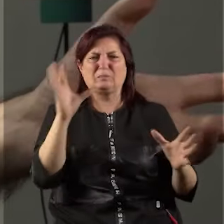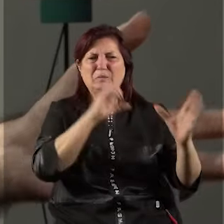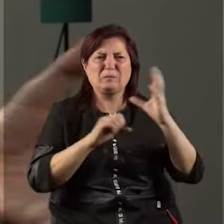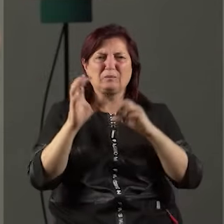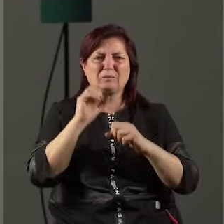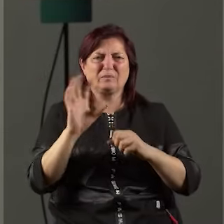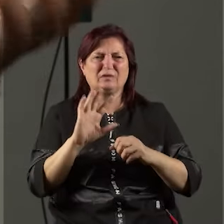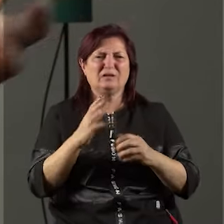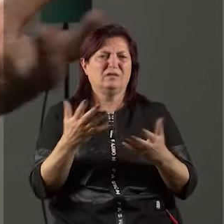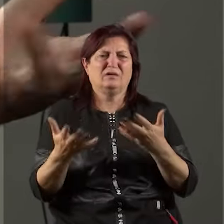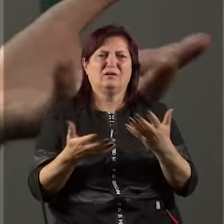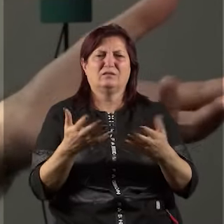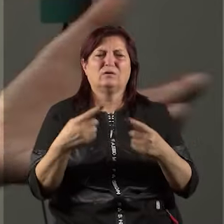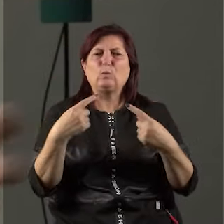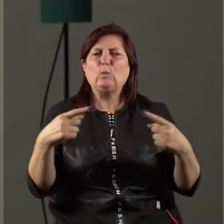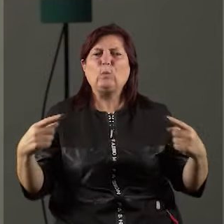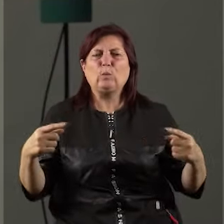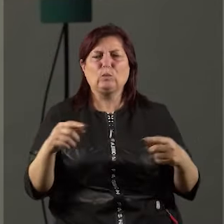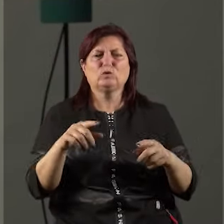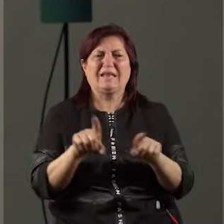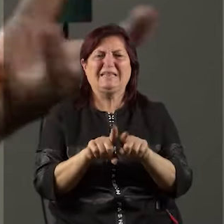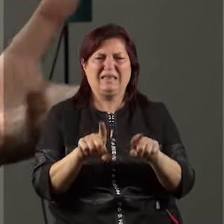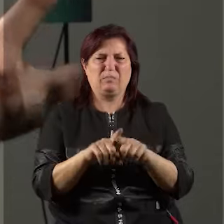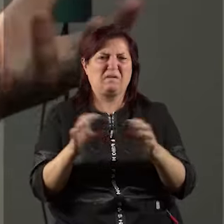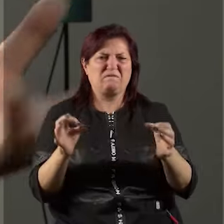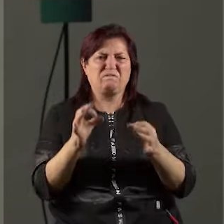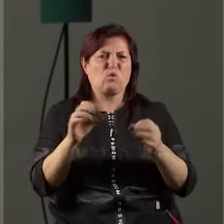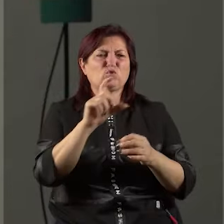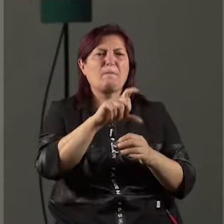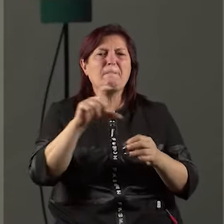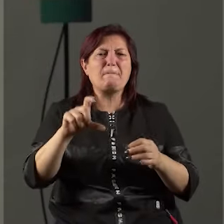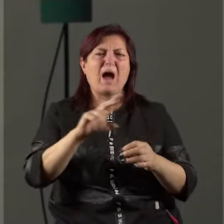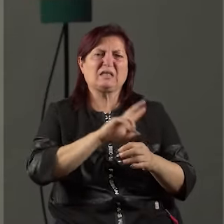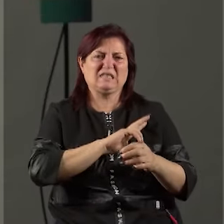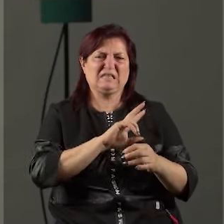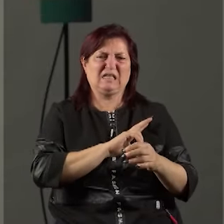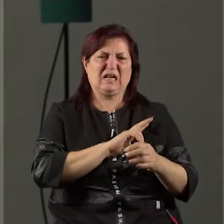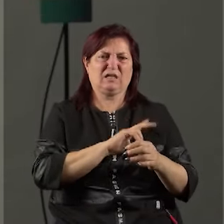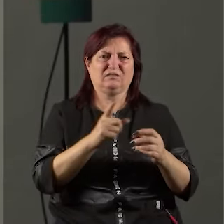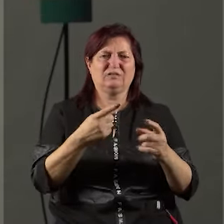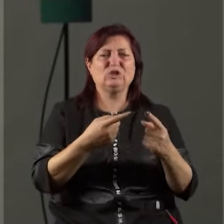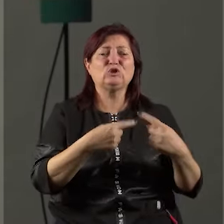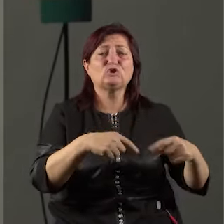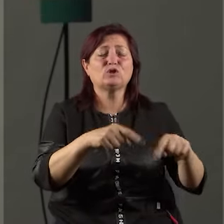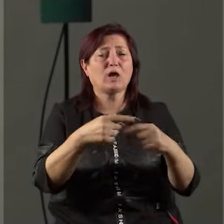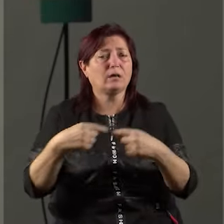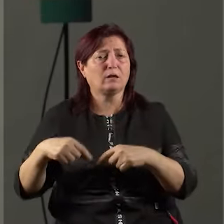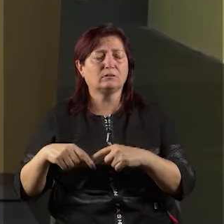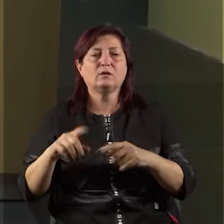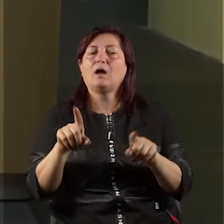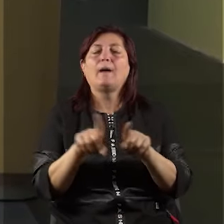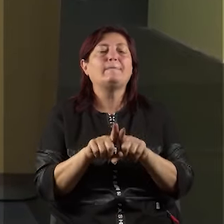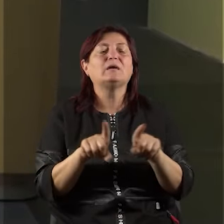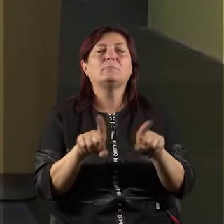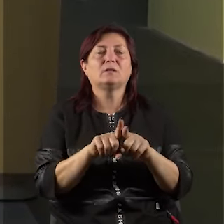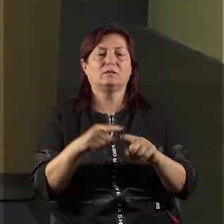պորնո, մեռնո կամ այլ տիպի գիտեք էլի ոչ մարդկային մարդասիրական այդ շրջանակների, համենայն